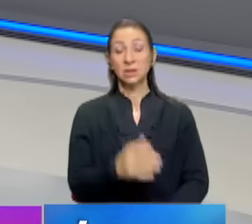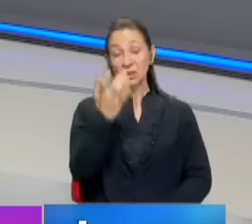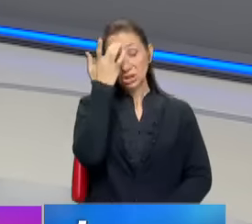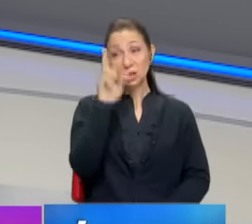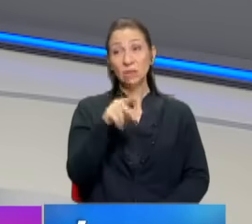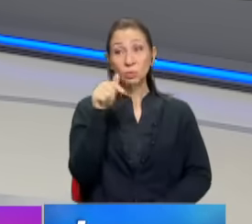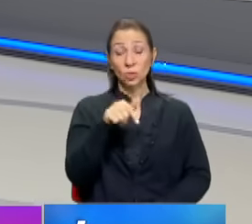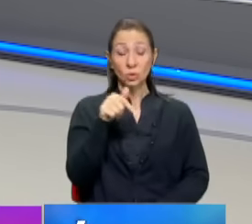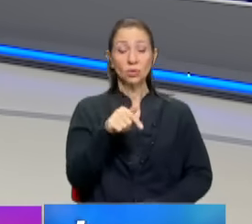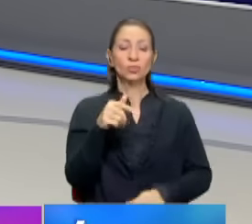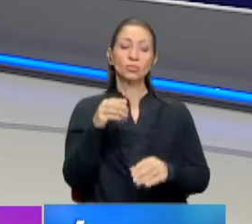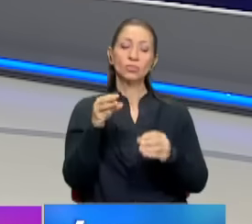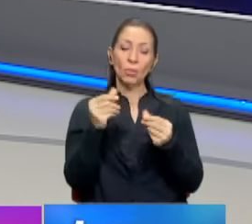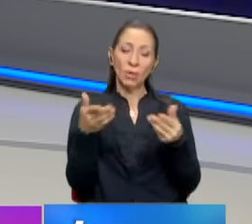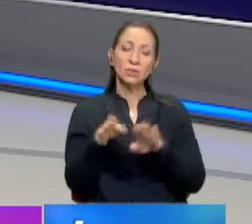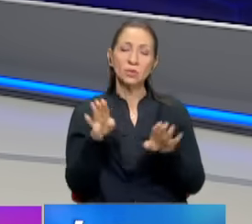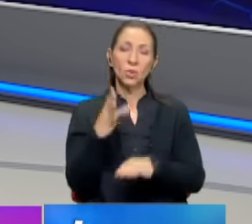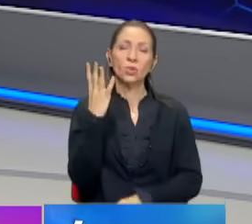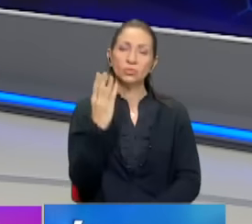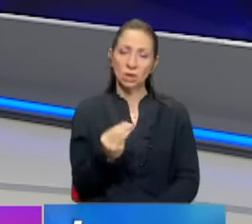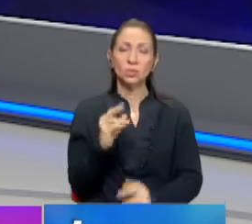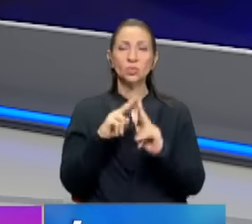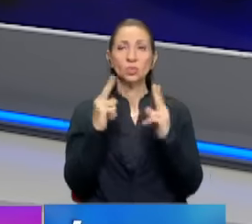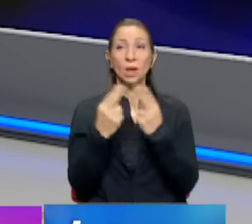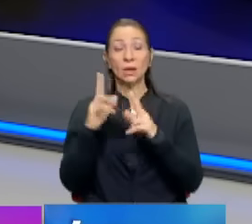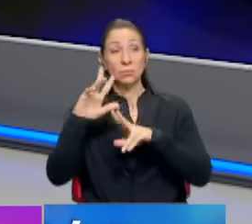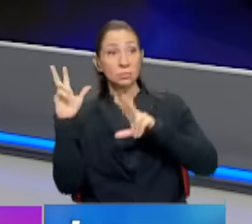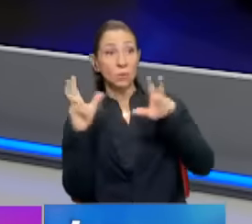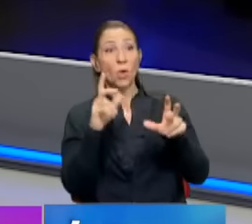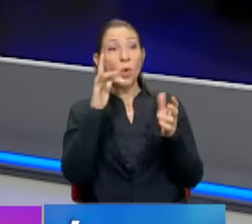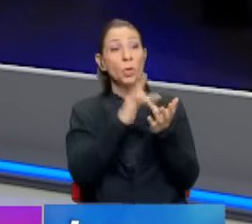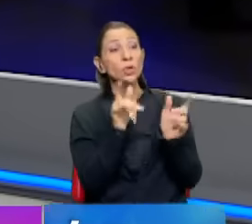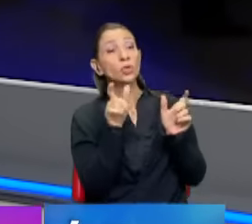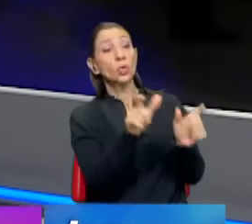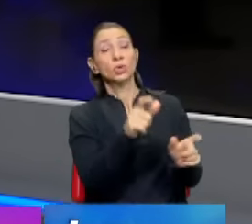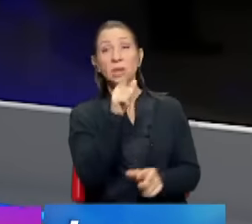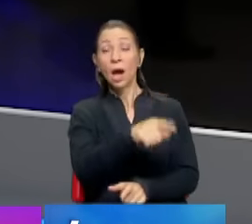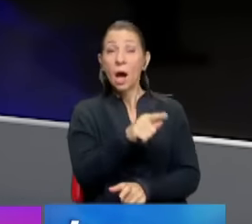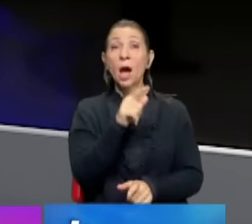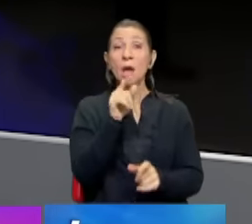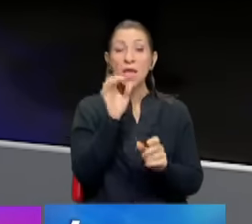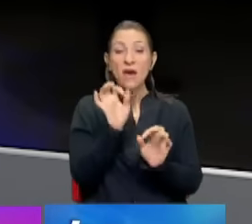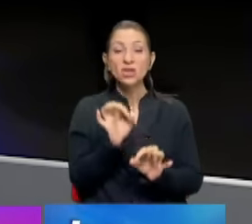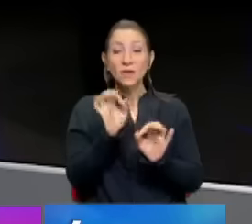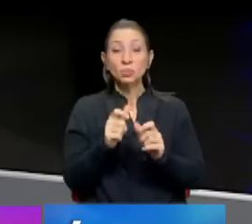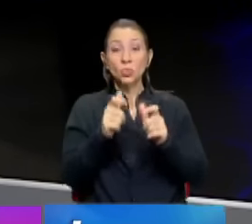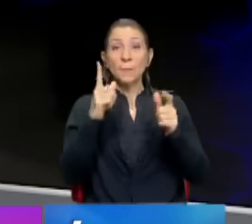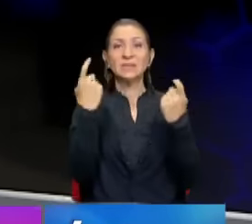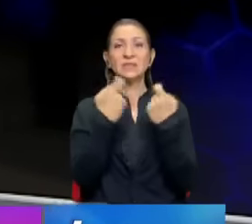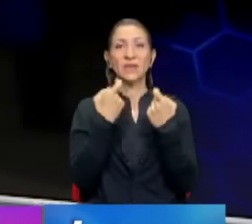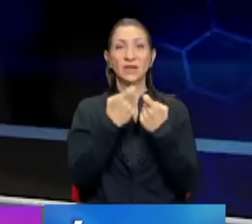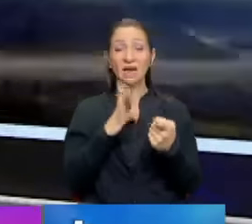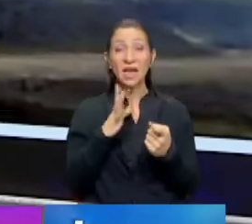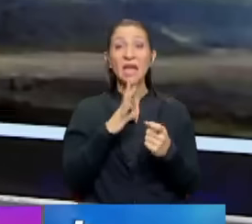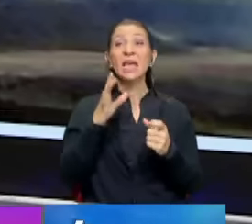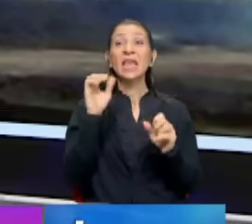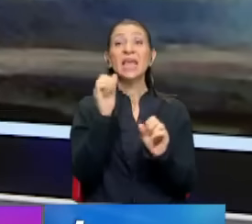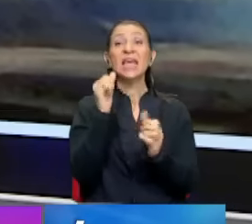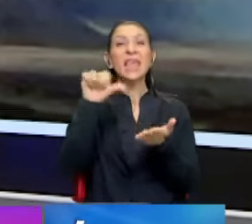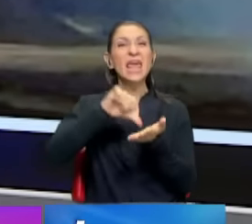Şehidimiz bugün vatan toprağına emanet edilecek. Efendim dünyanın gözü kulağı Orta Doğu'da adım adım büyüyen bir savaş var.